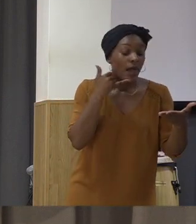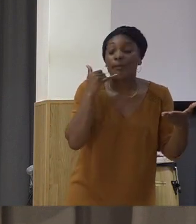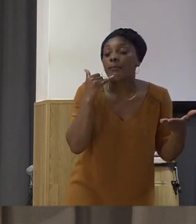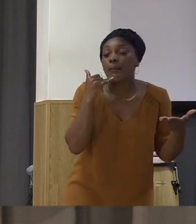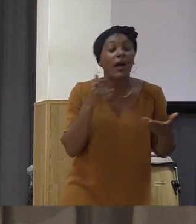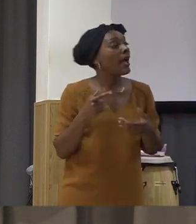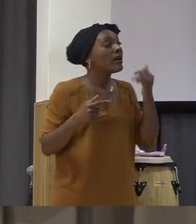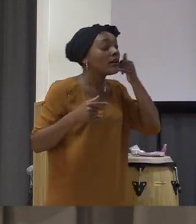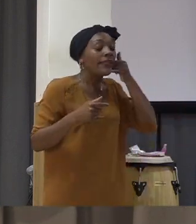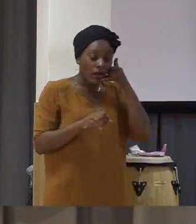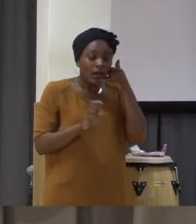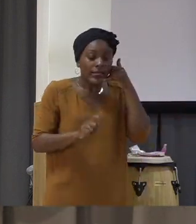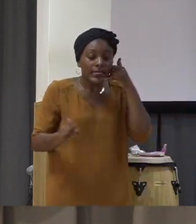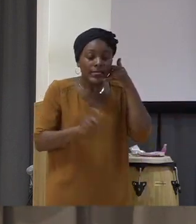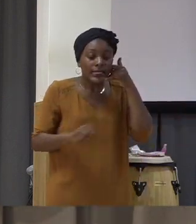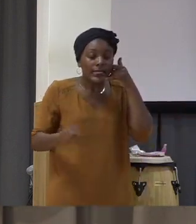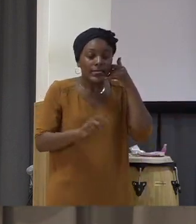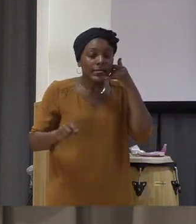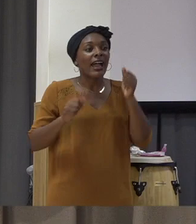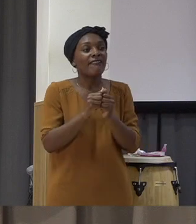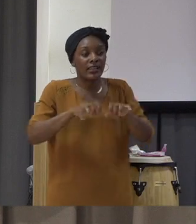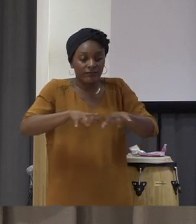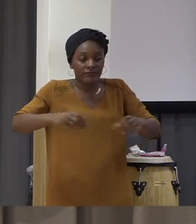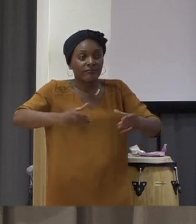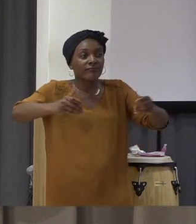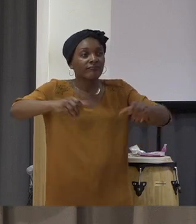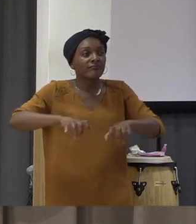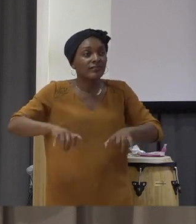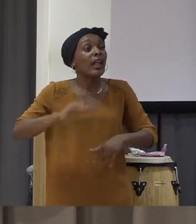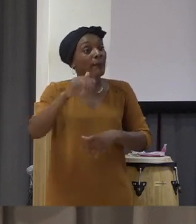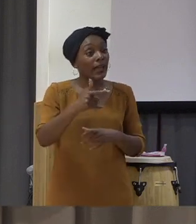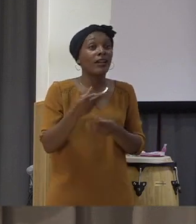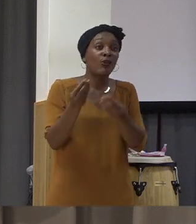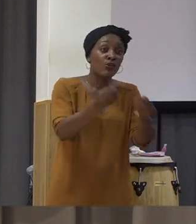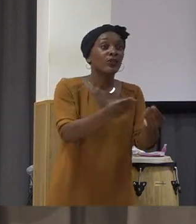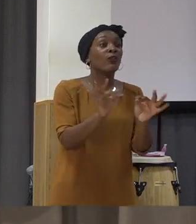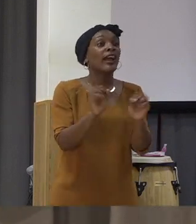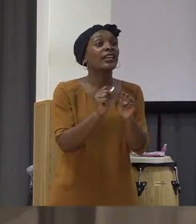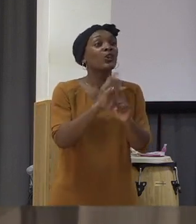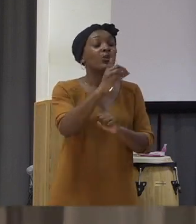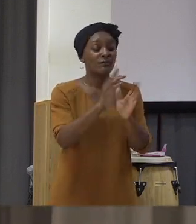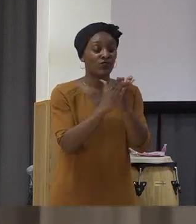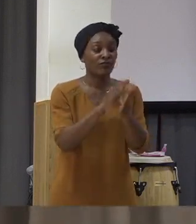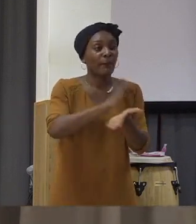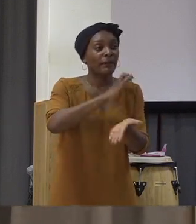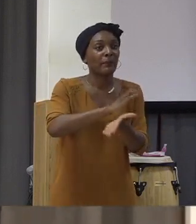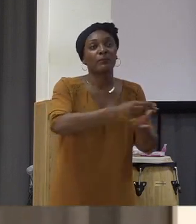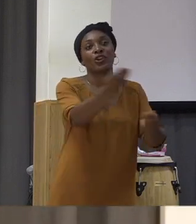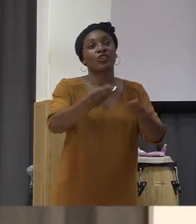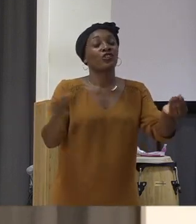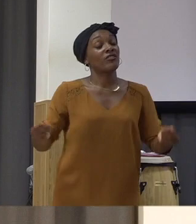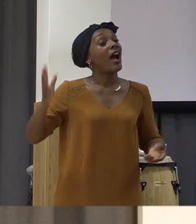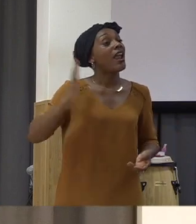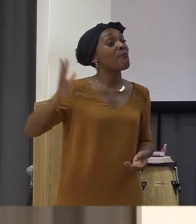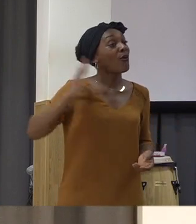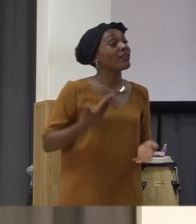dimanche d'après, l'Église avait le condensé du culte. Voilà, on peut se rendre utile dans l'Église, on peut travailler,